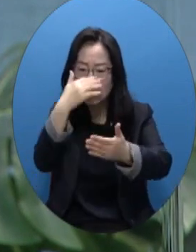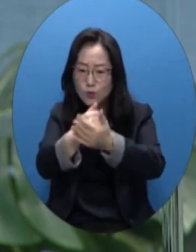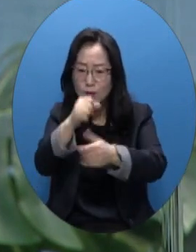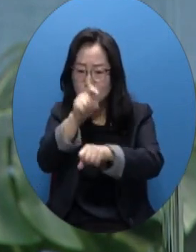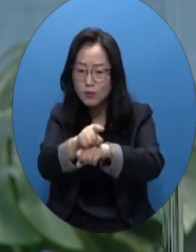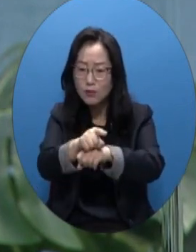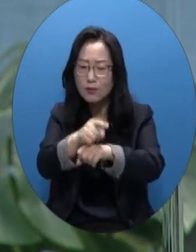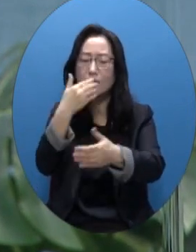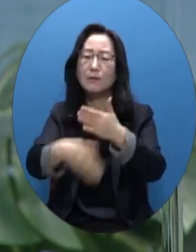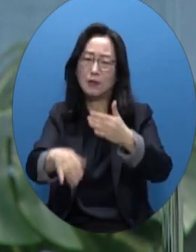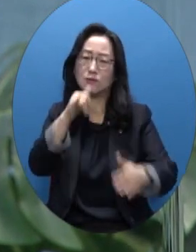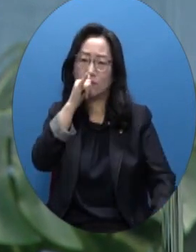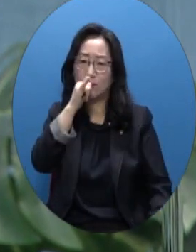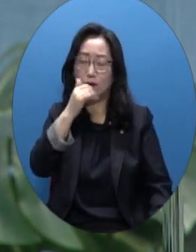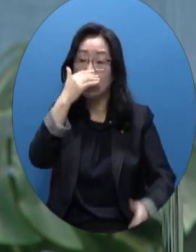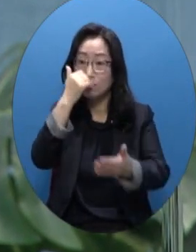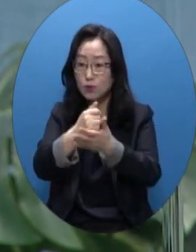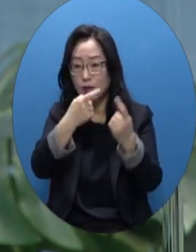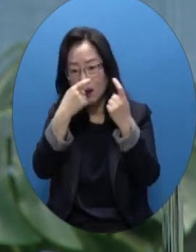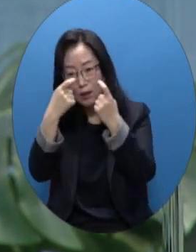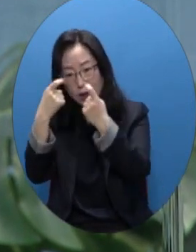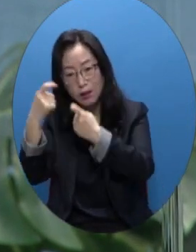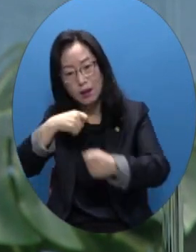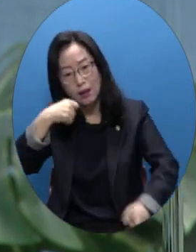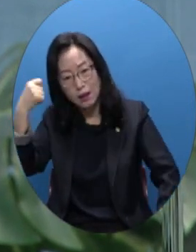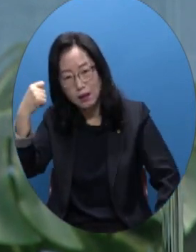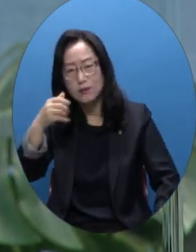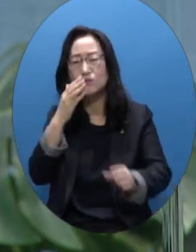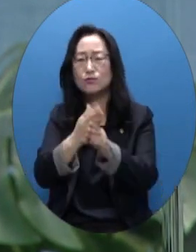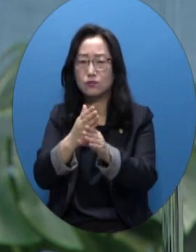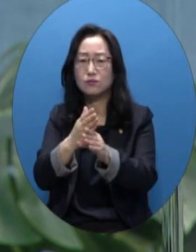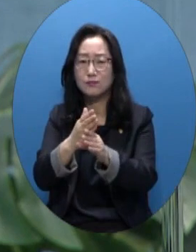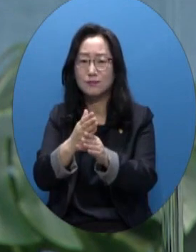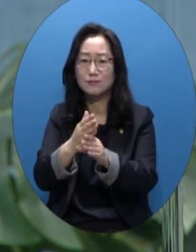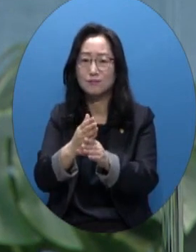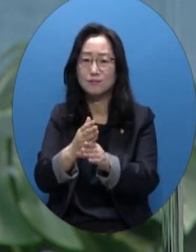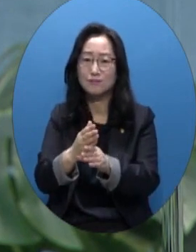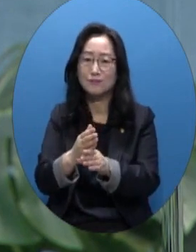자꾸 주의 훅을 맞고 왜 끌려간다 하는 것입니다